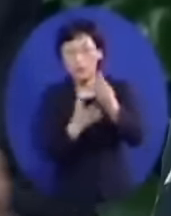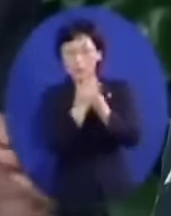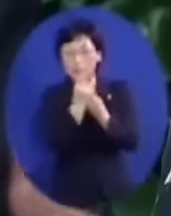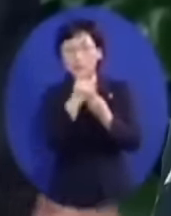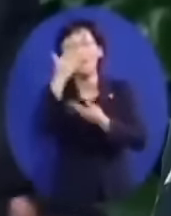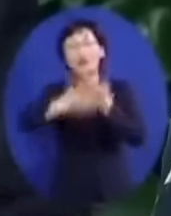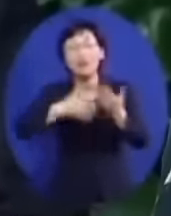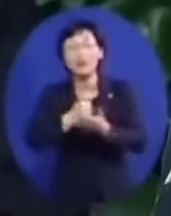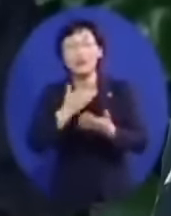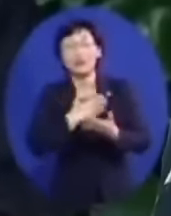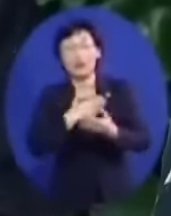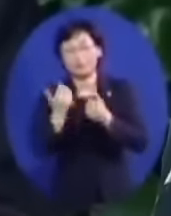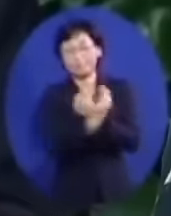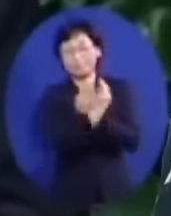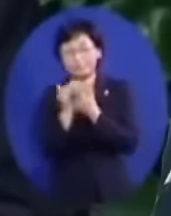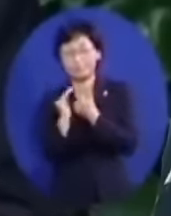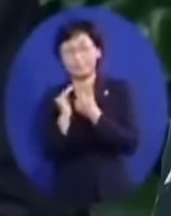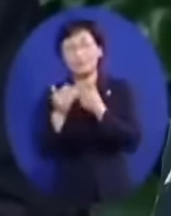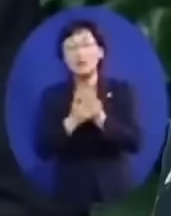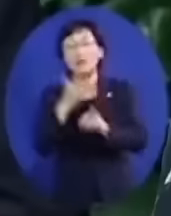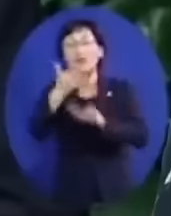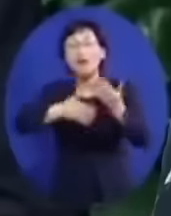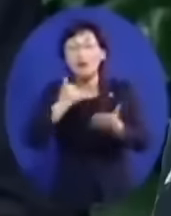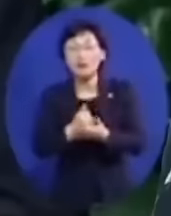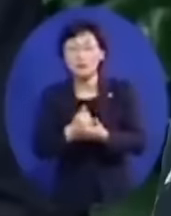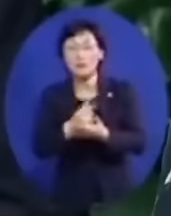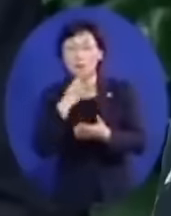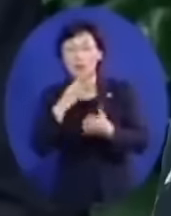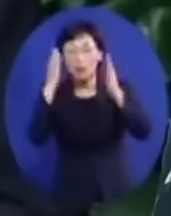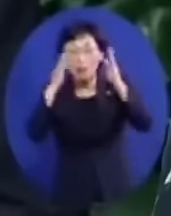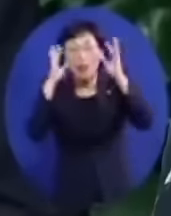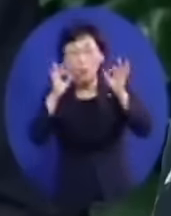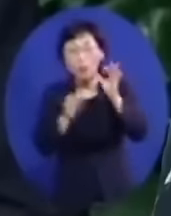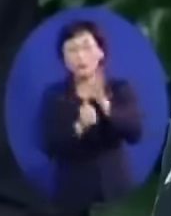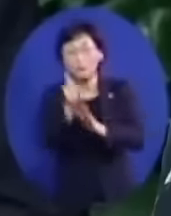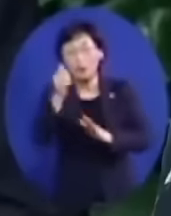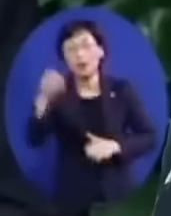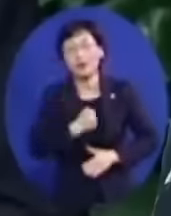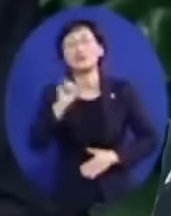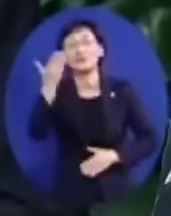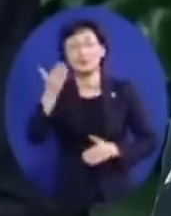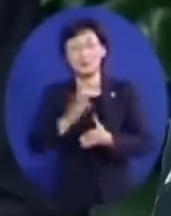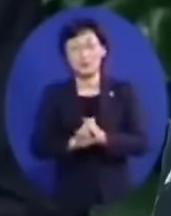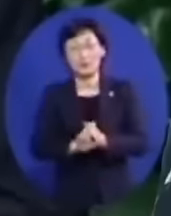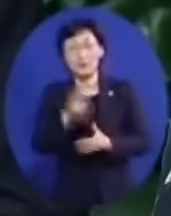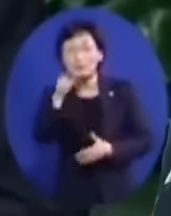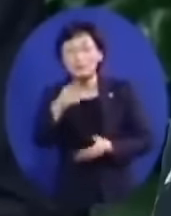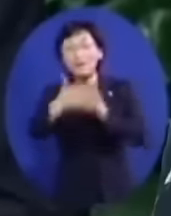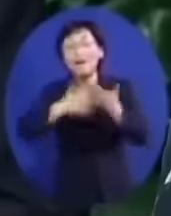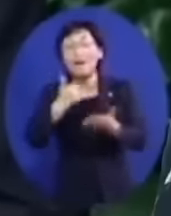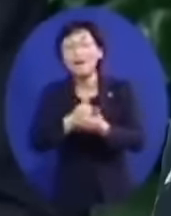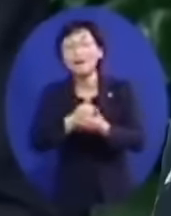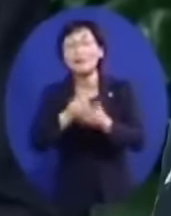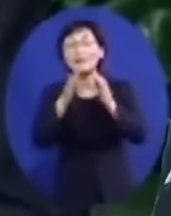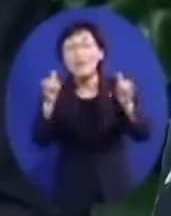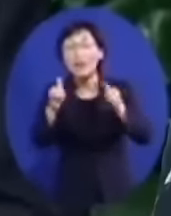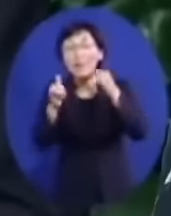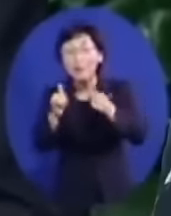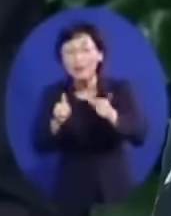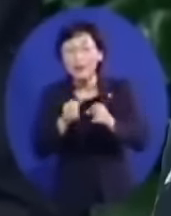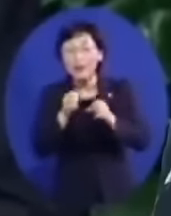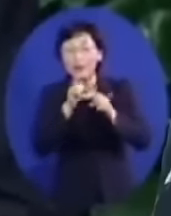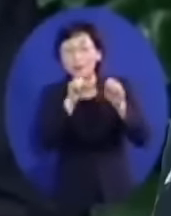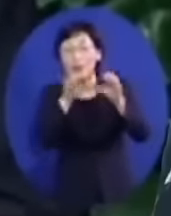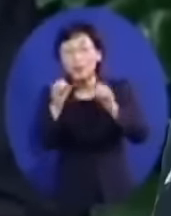하나님이 나를 감싸고 있으므로 하나님을 바라보고 희망을 안 가질 수가 없는 것입니다. 그 하나님을 사람들에게 전달하면